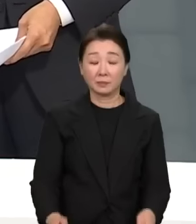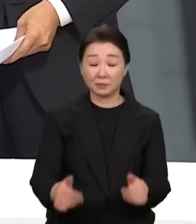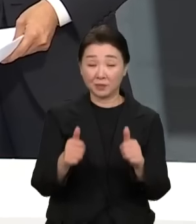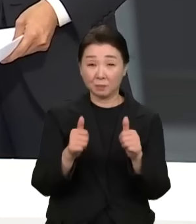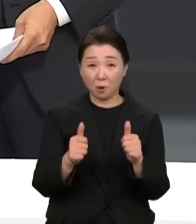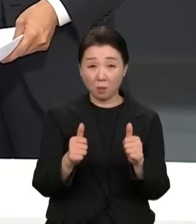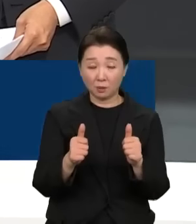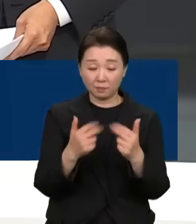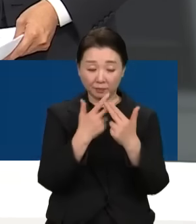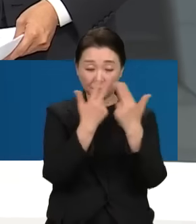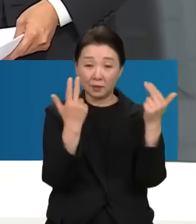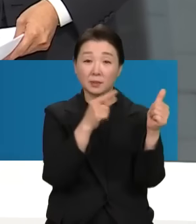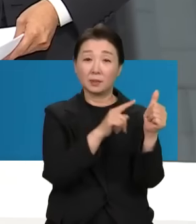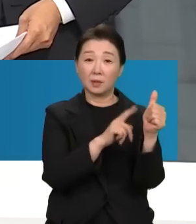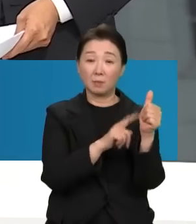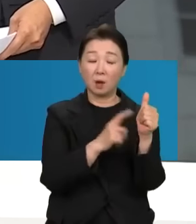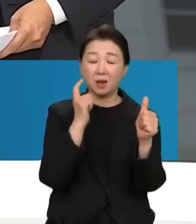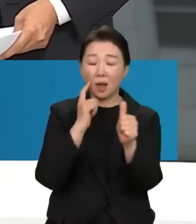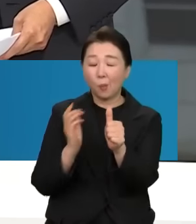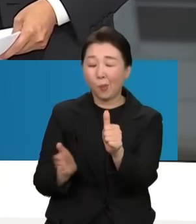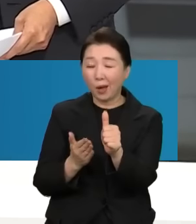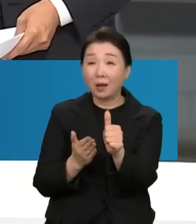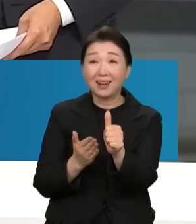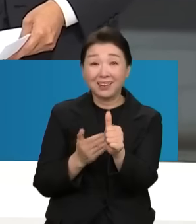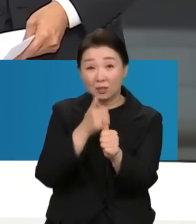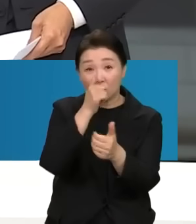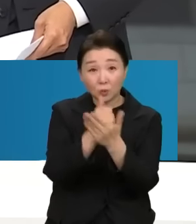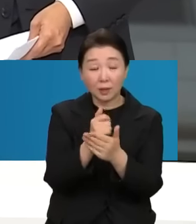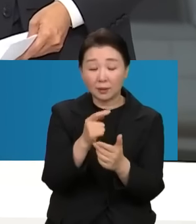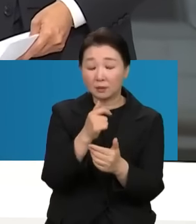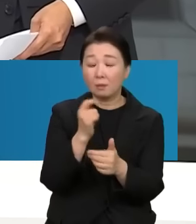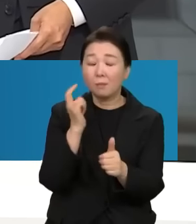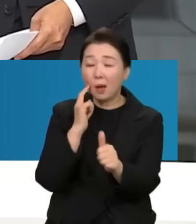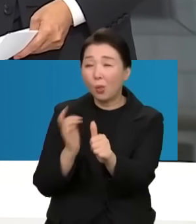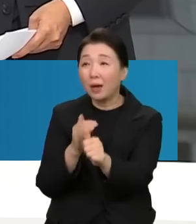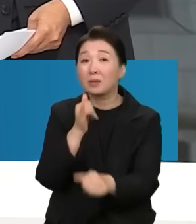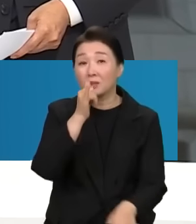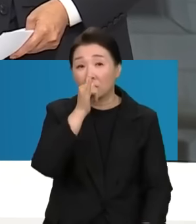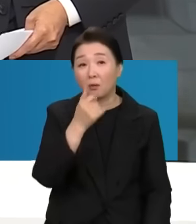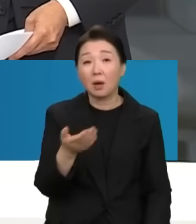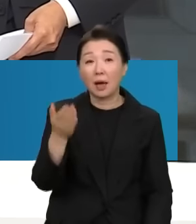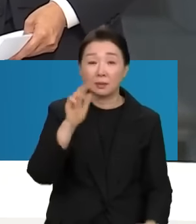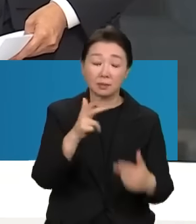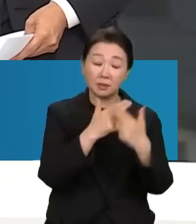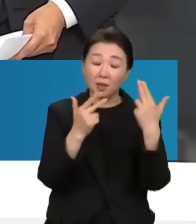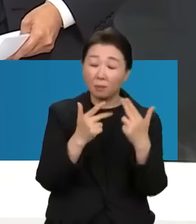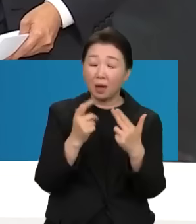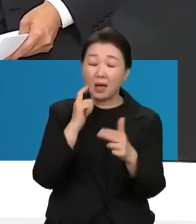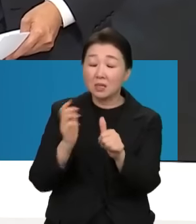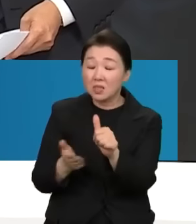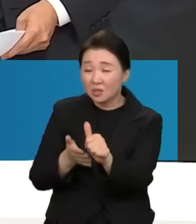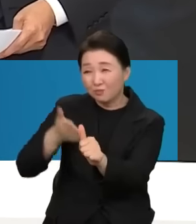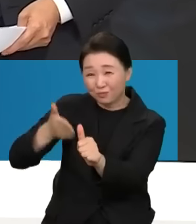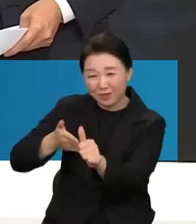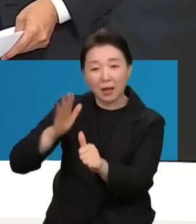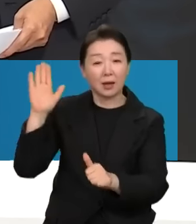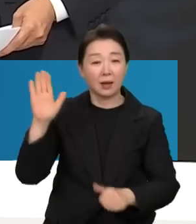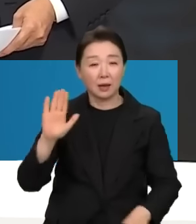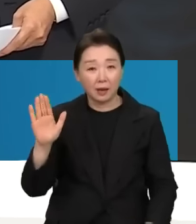법원은 이재명 대표의 위증교사 혐의에 대해서 위증은 있었지만 이 대표가 위증을 요구한 건 아니라고